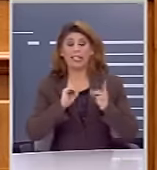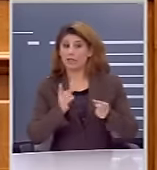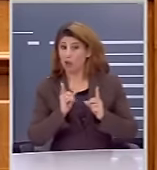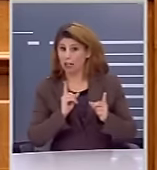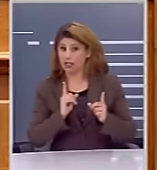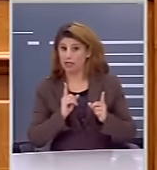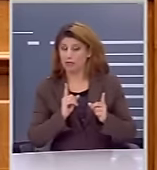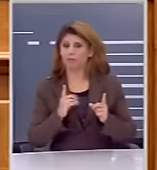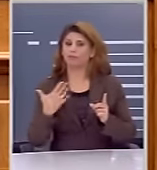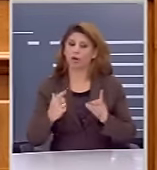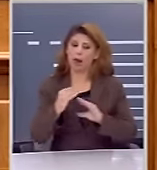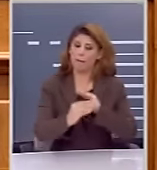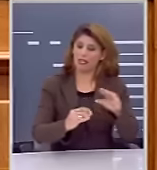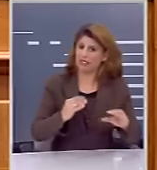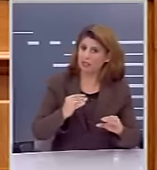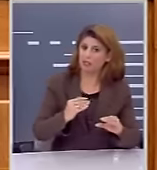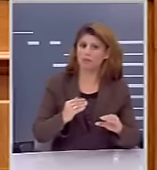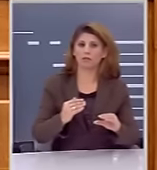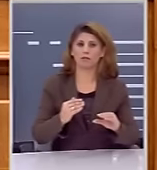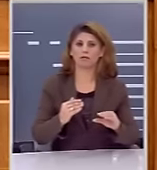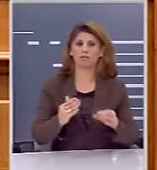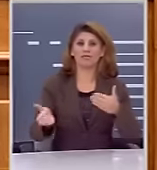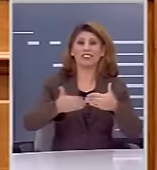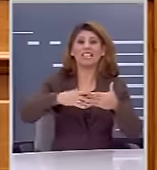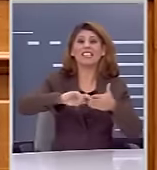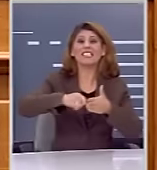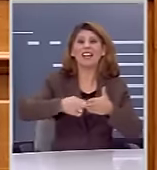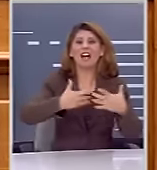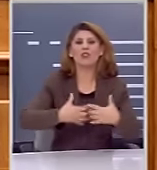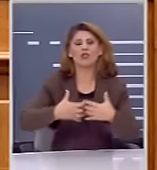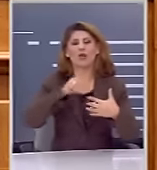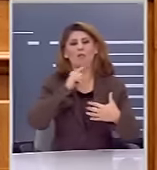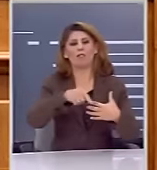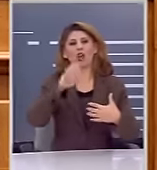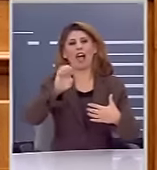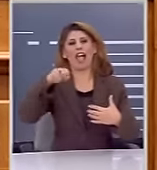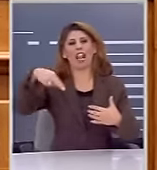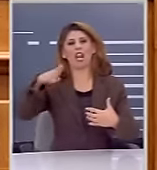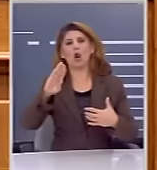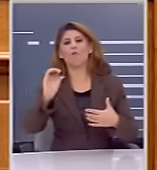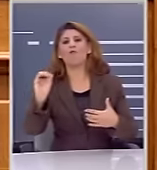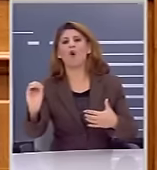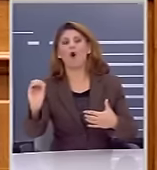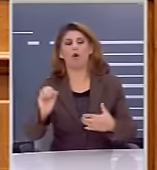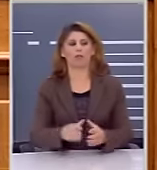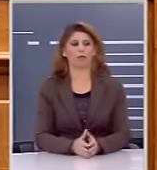αυτές φέρνουν επενδύσεις σε κλειστά εργοστάσια όπως αυτό της ΕΛΒΟ.